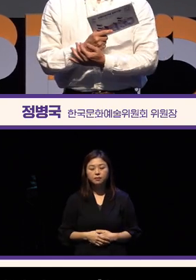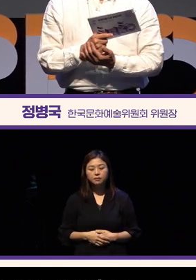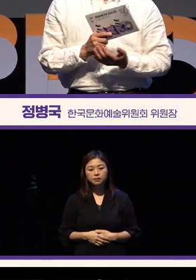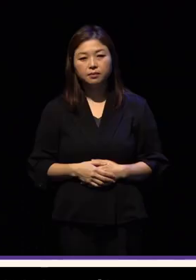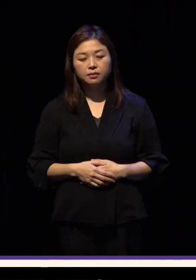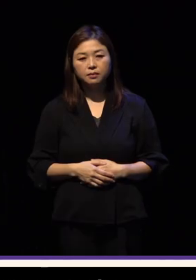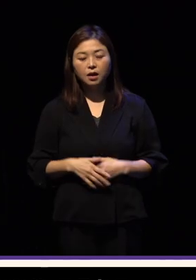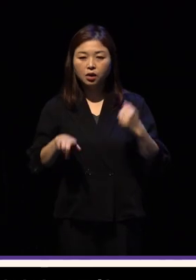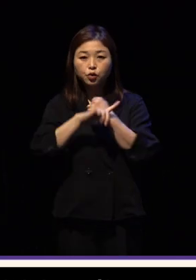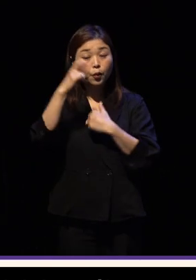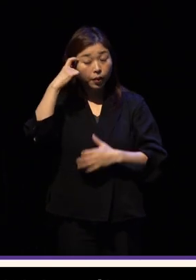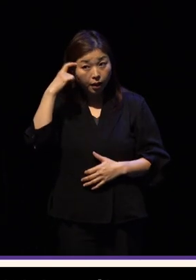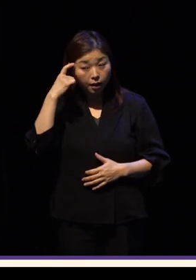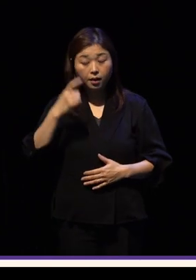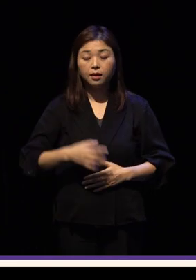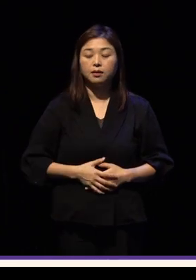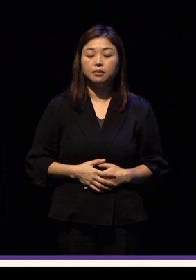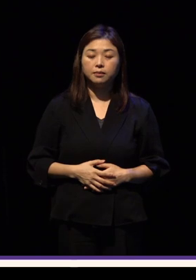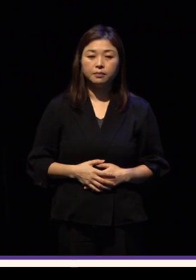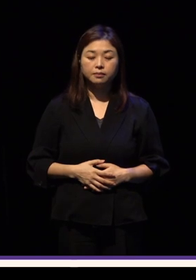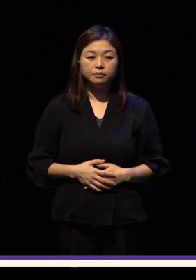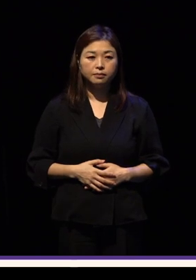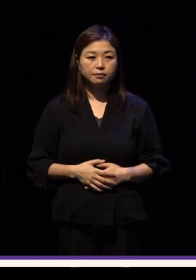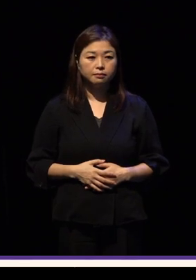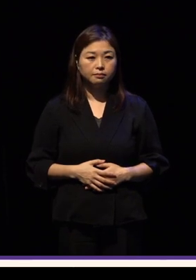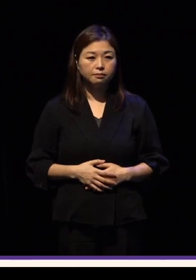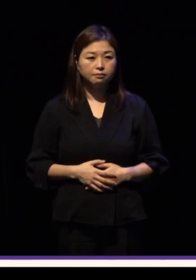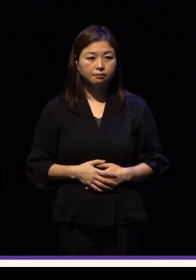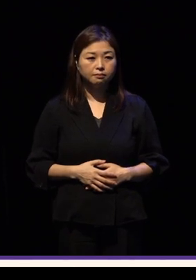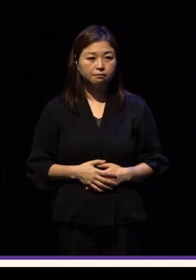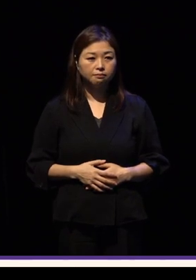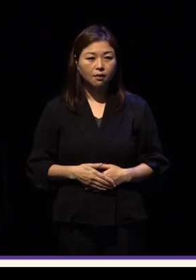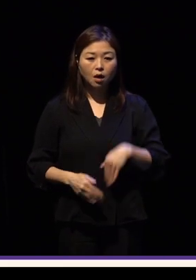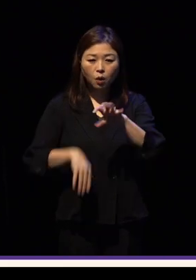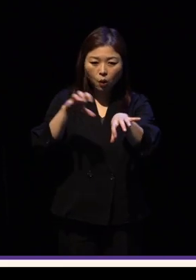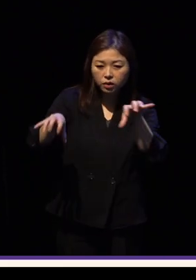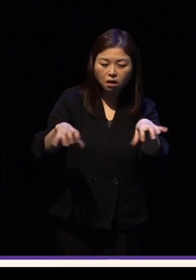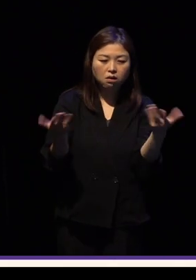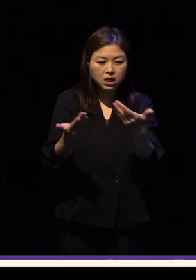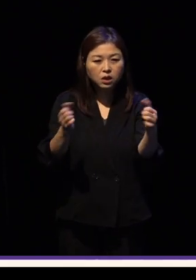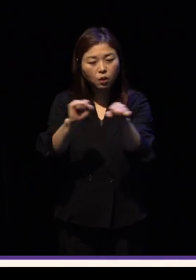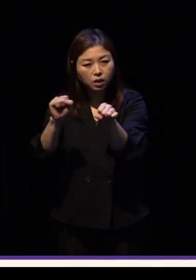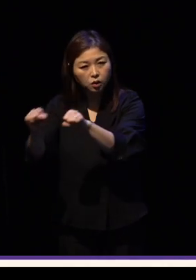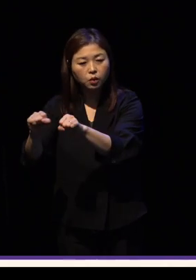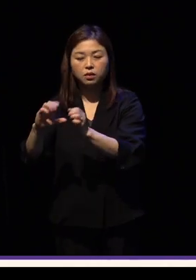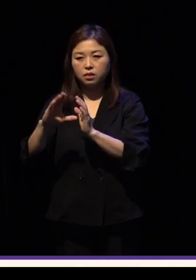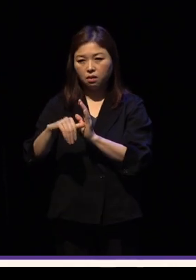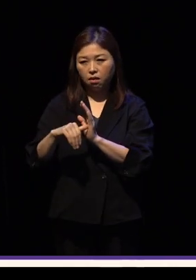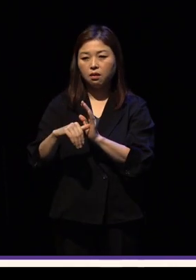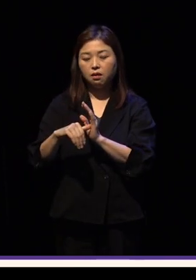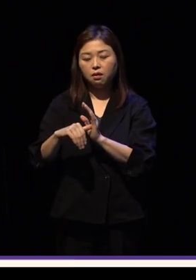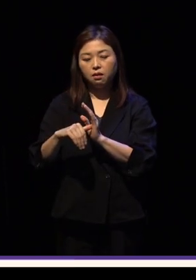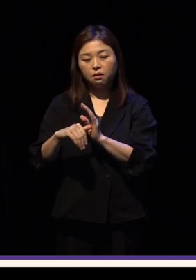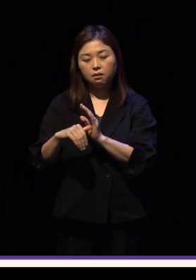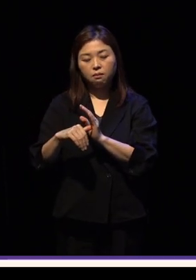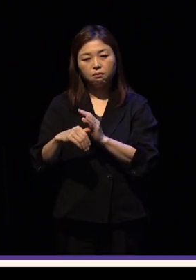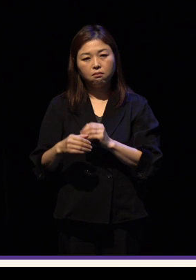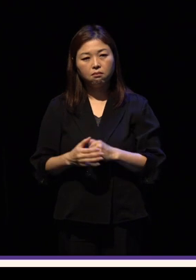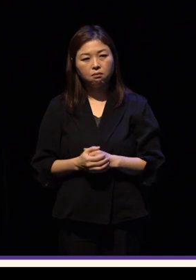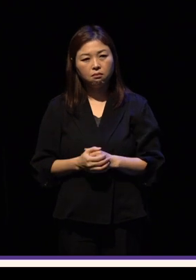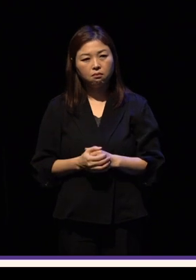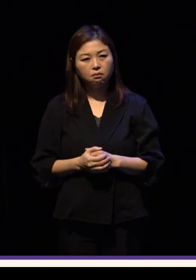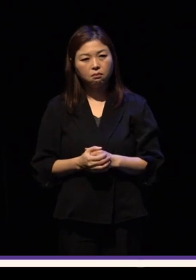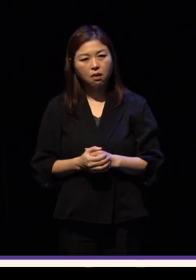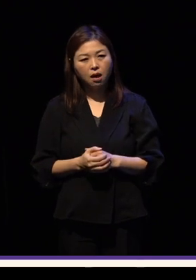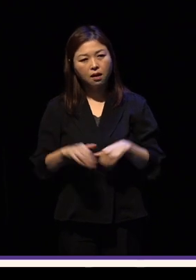이 이유는 이런 겁니다. 많은 분들이 현장 업무 보고 과정에서 워낙에 이